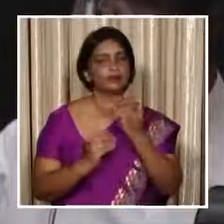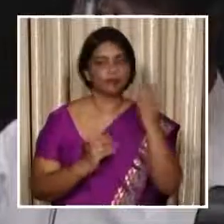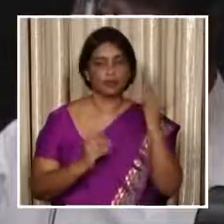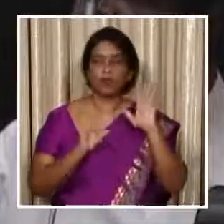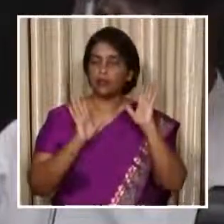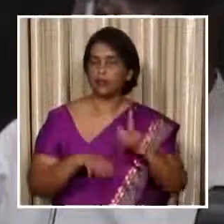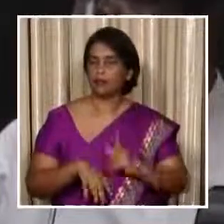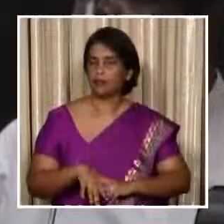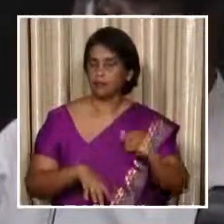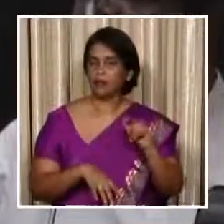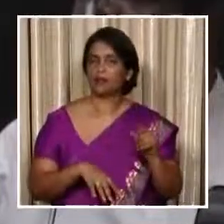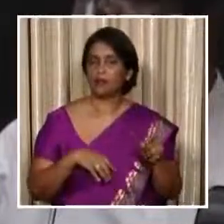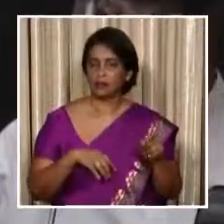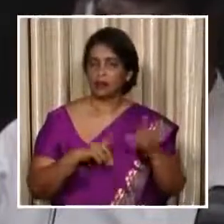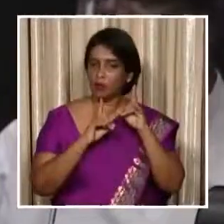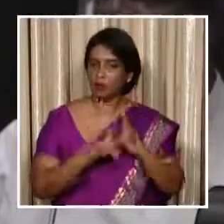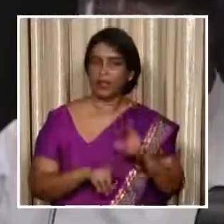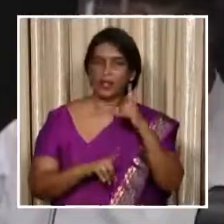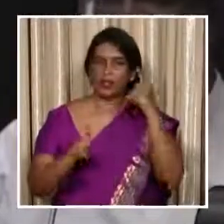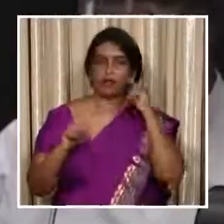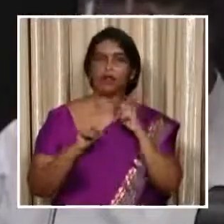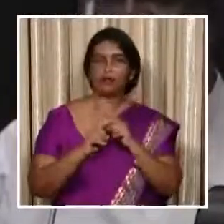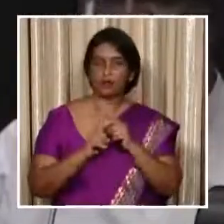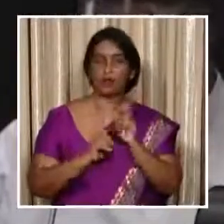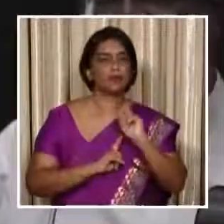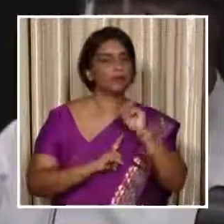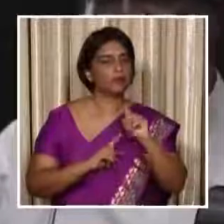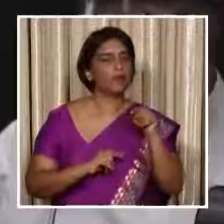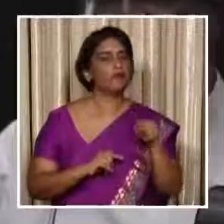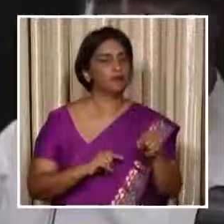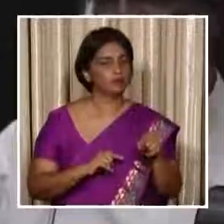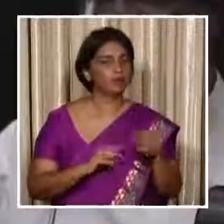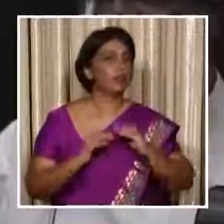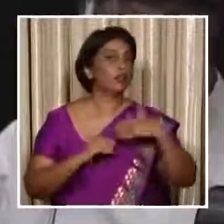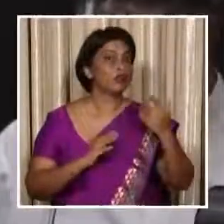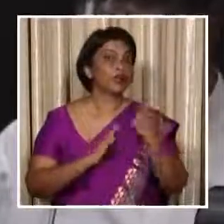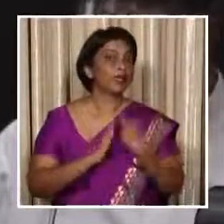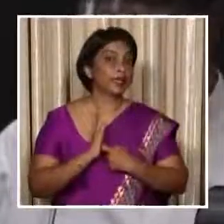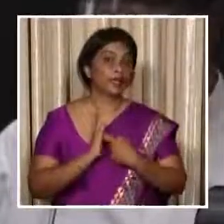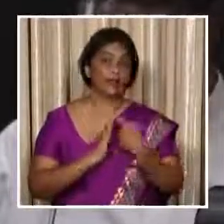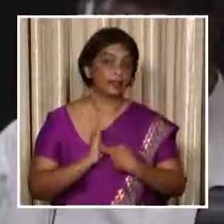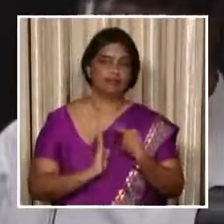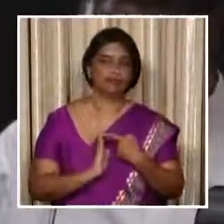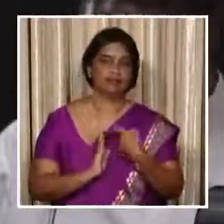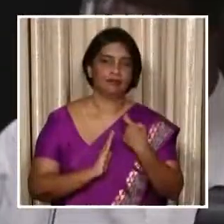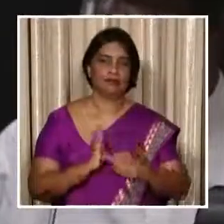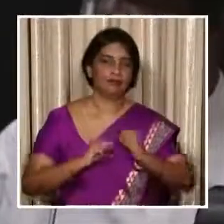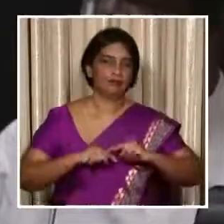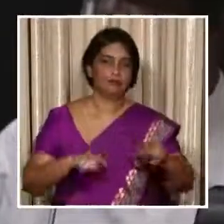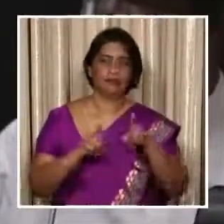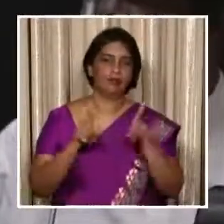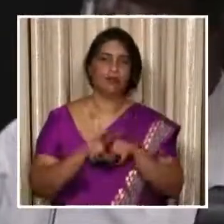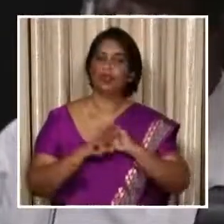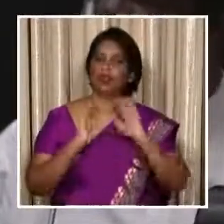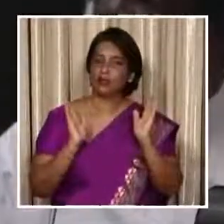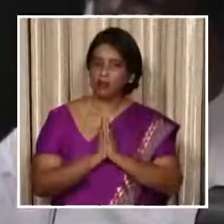225 பேரும் ஒரே நிலைப்பாட்டில் இருந்து செயற்பட்டால் பாதாள குழுக்களை ஒழிக்க முடியும், போதைப் பொருளையும் ஒழிக்க முடியும்.